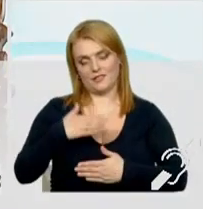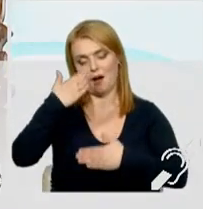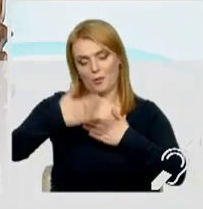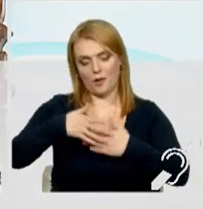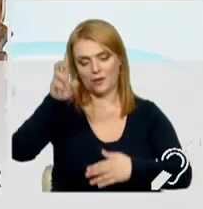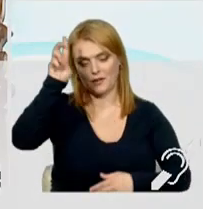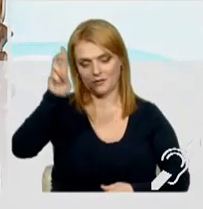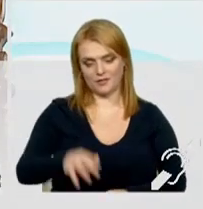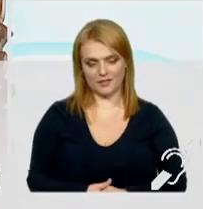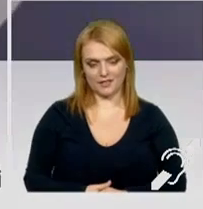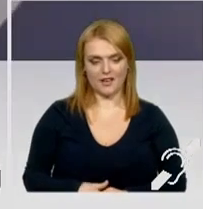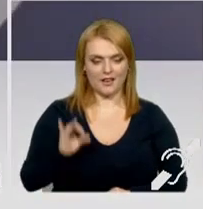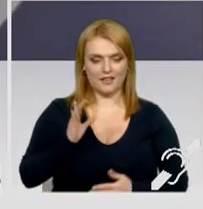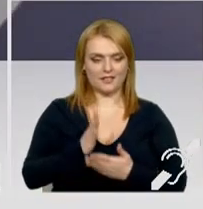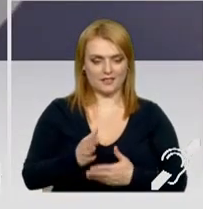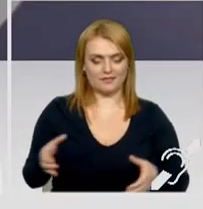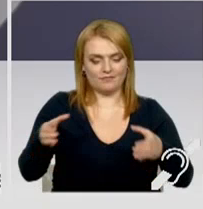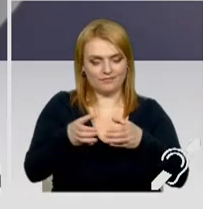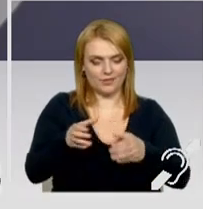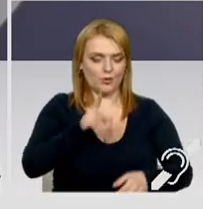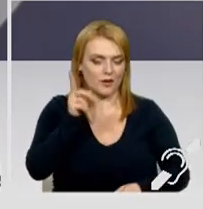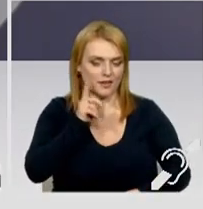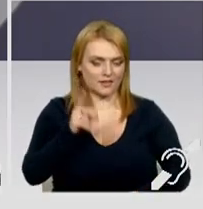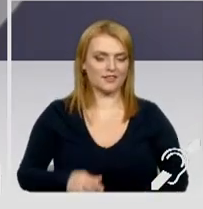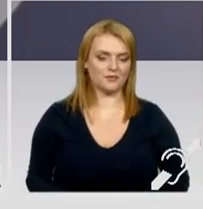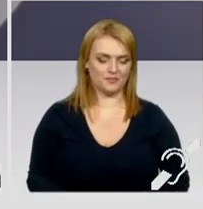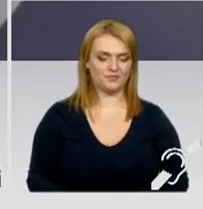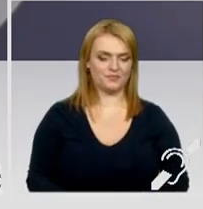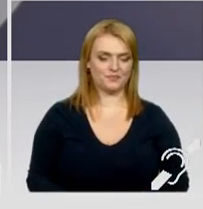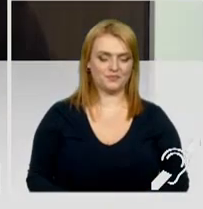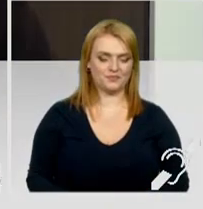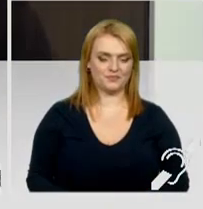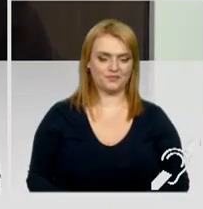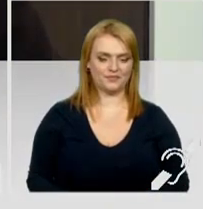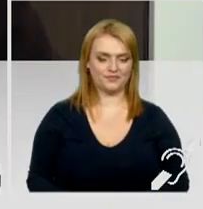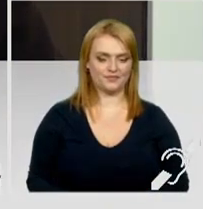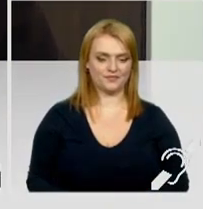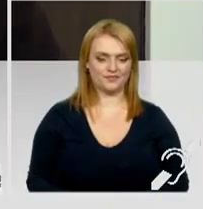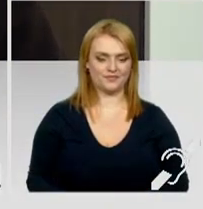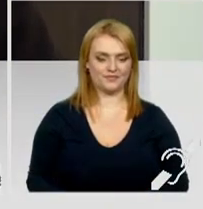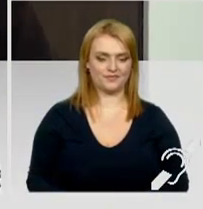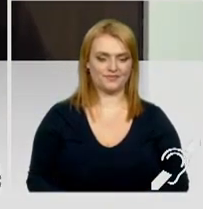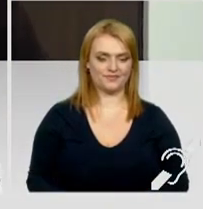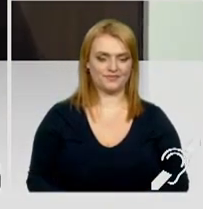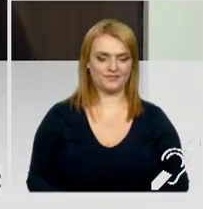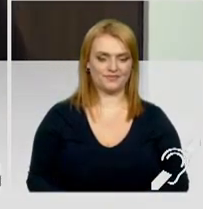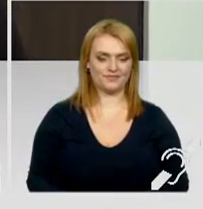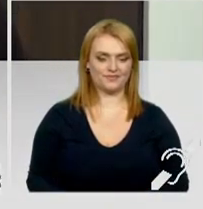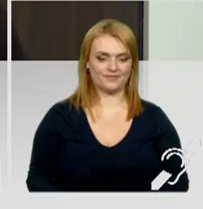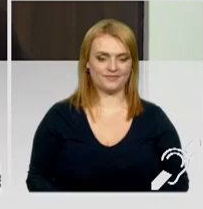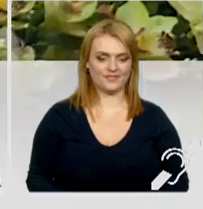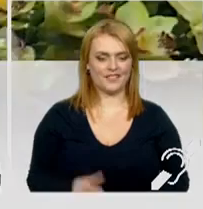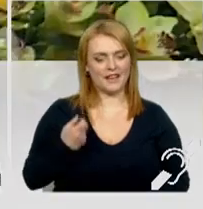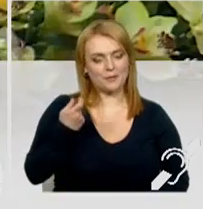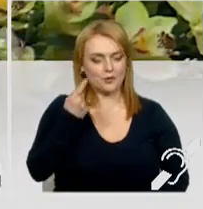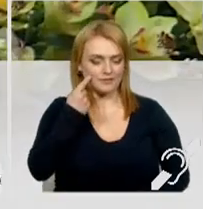dragoste. De obicei sunt mai retrasă. Dar sper că odată cu implicarea mea în Ascor să schimbe